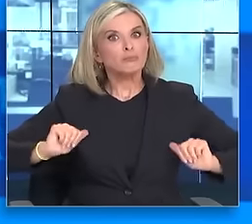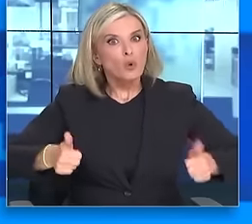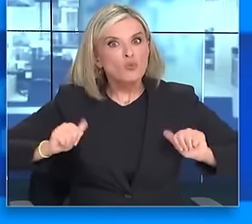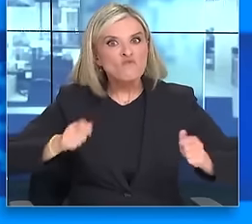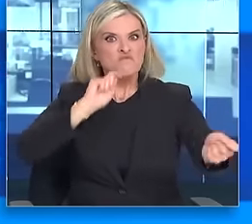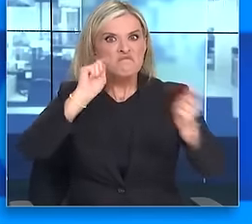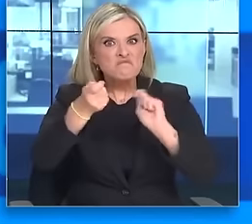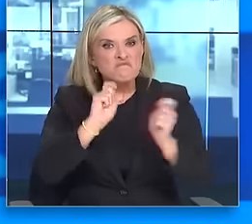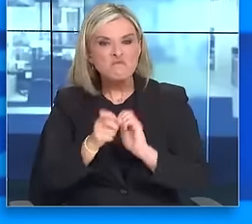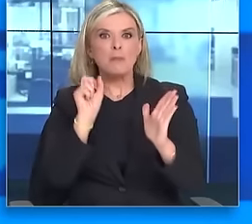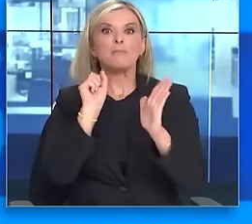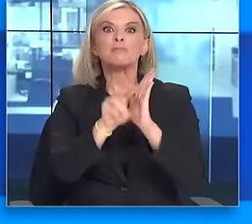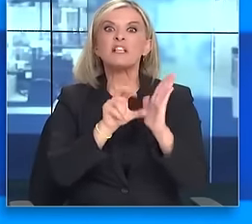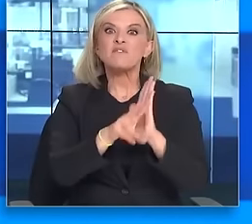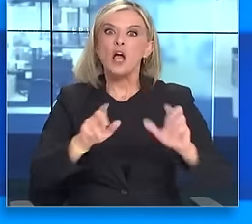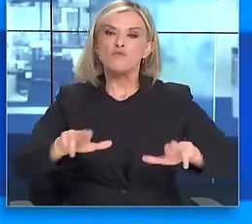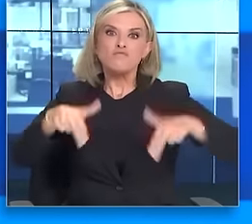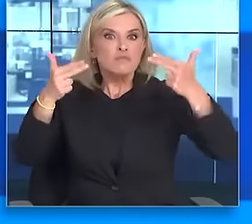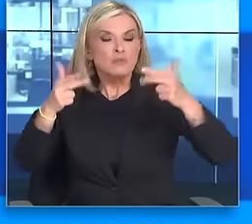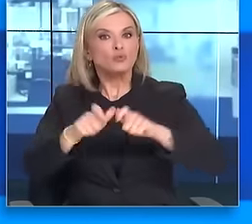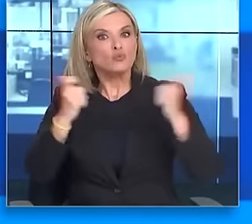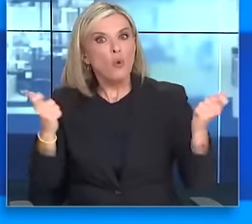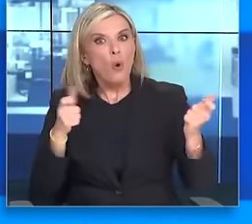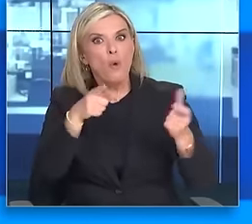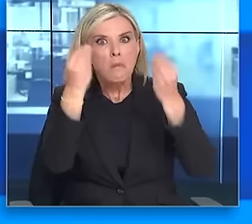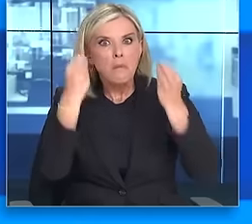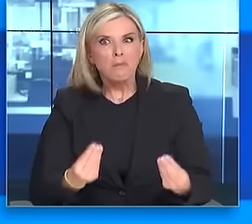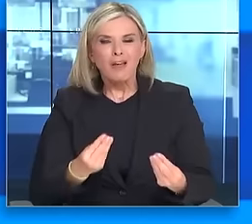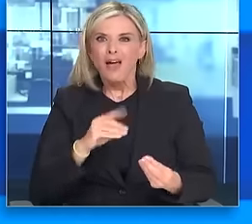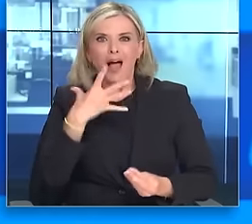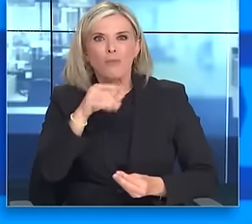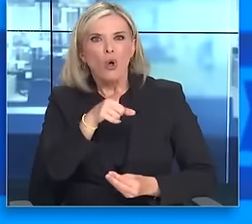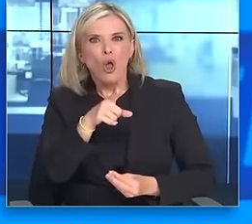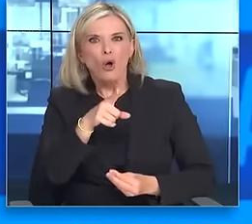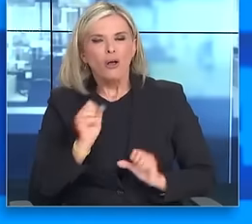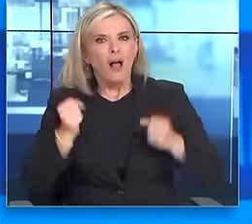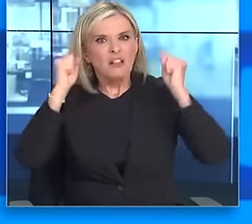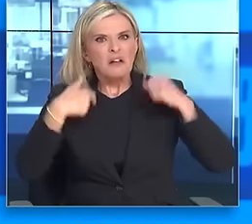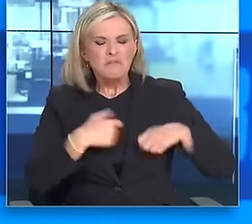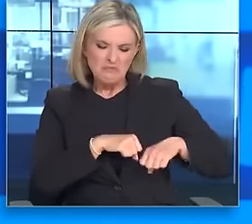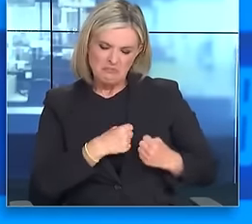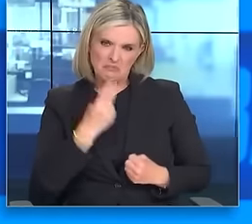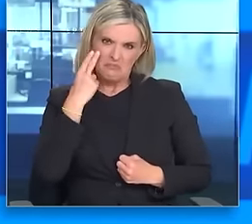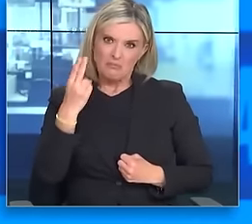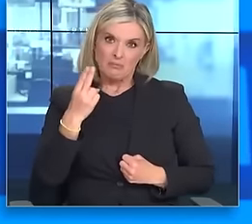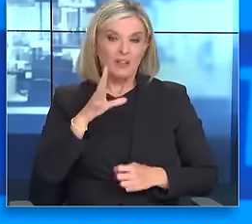αποδοχή από τους μαθητές, από τους καθηγητές και από τους γονείς. Καταρχάς να θυμίσω ότι στην χώρα μας τα πολύ δύσκολα